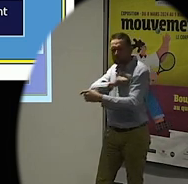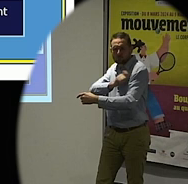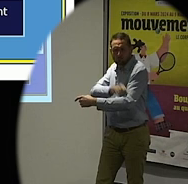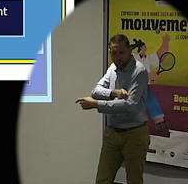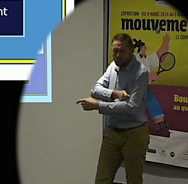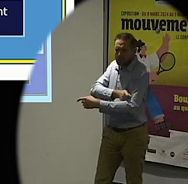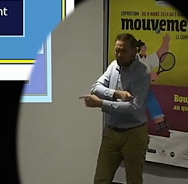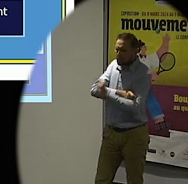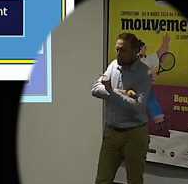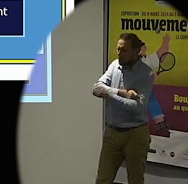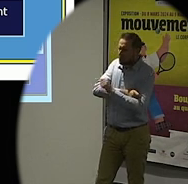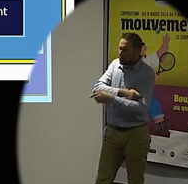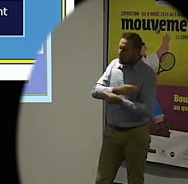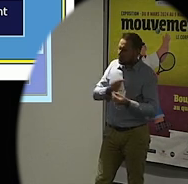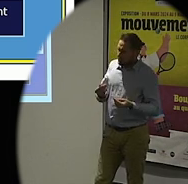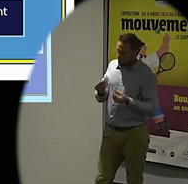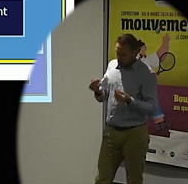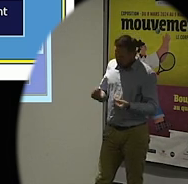il a aussi